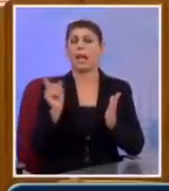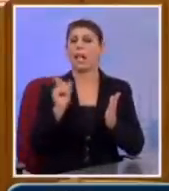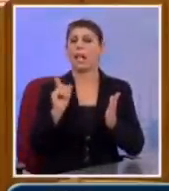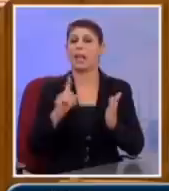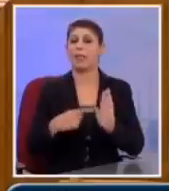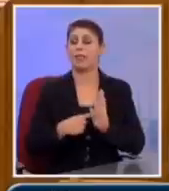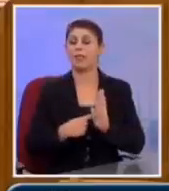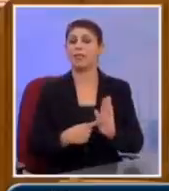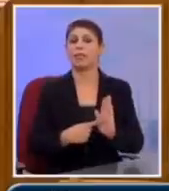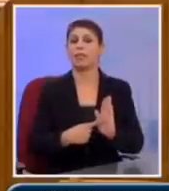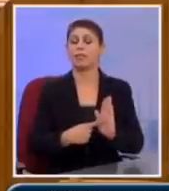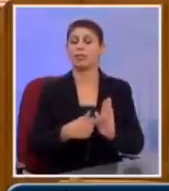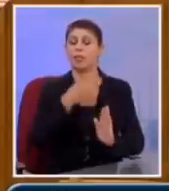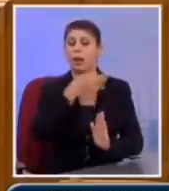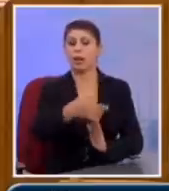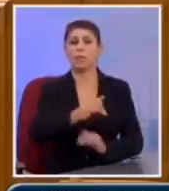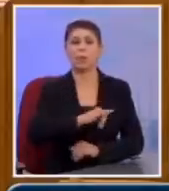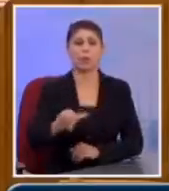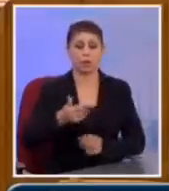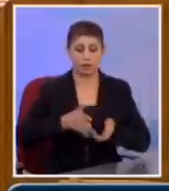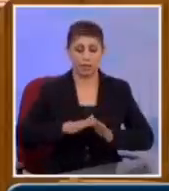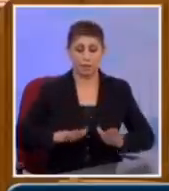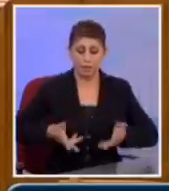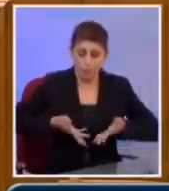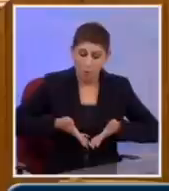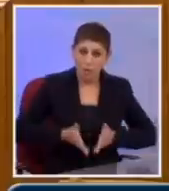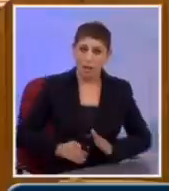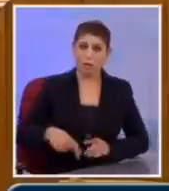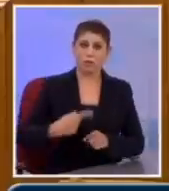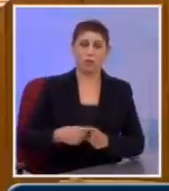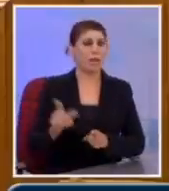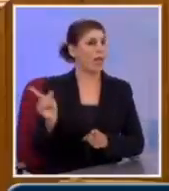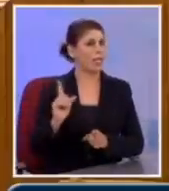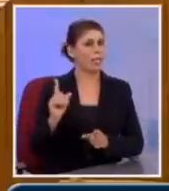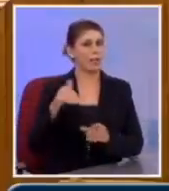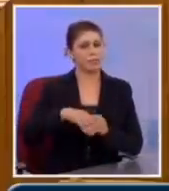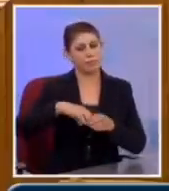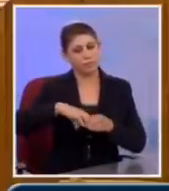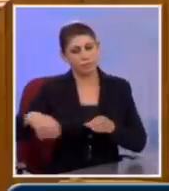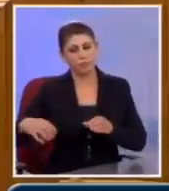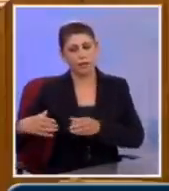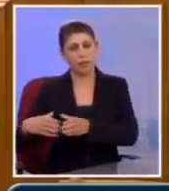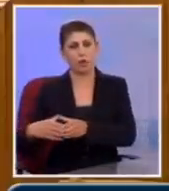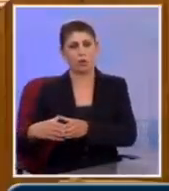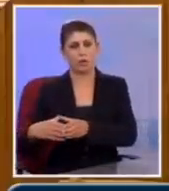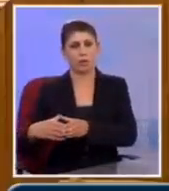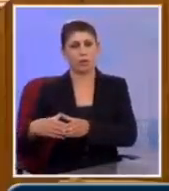αποφάνθηκε ποτέ ότι τα παιδιά που γεννιούνται στην Ελλάδα δεν αποτελούν μια ξεχωριστή κατηγορία